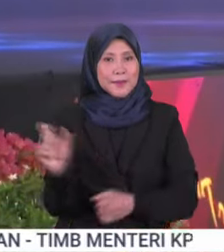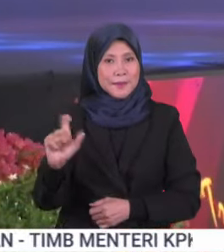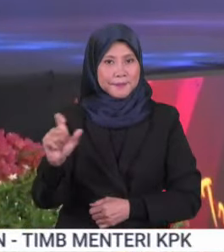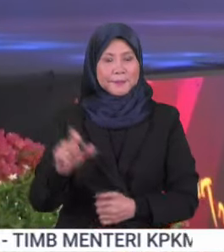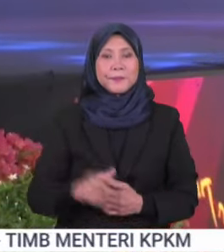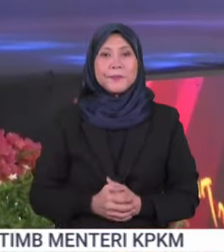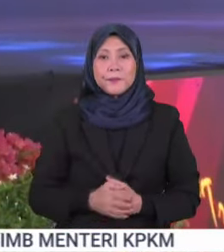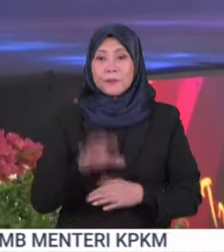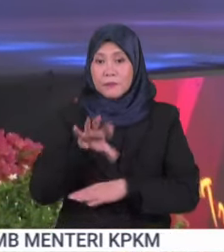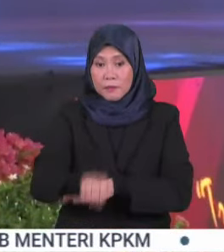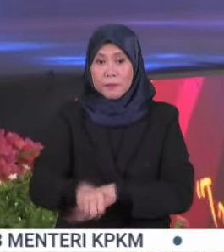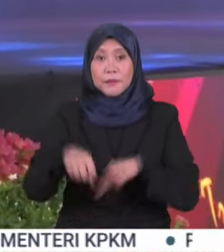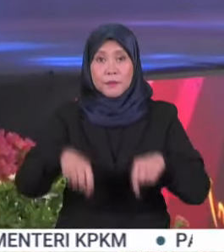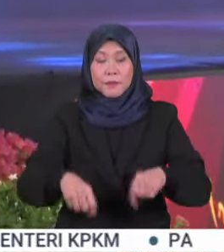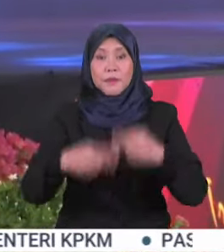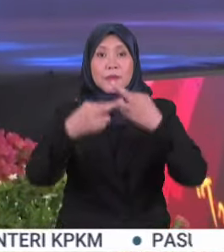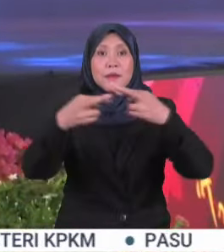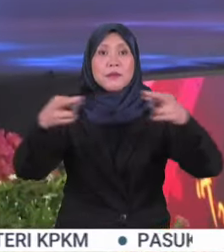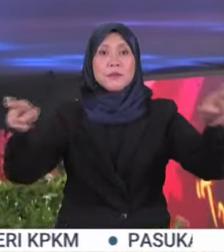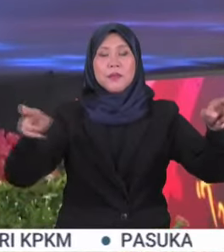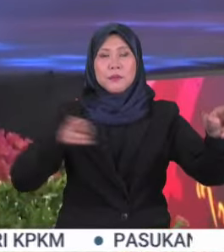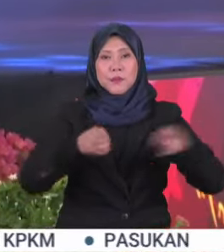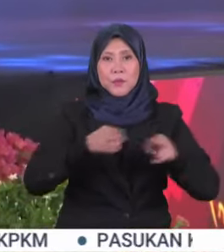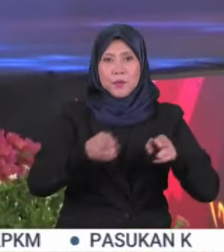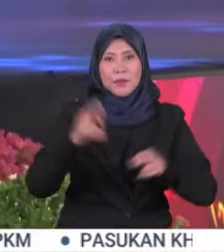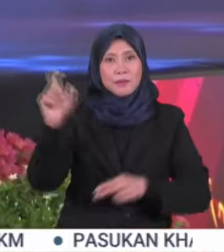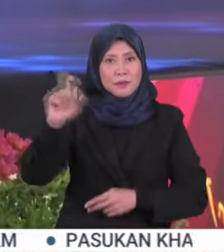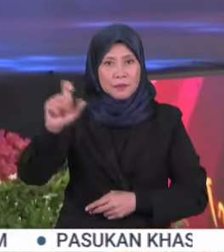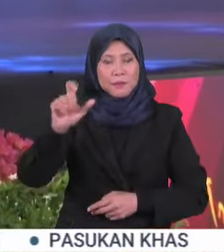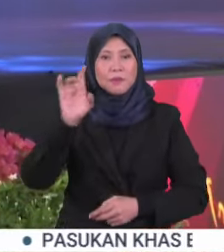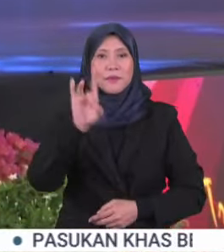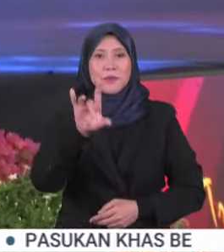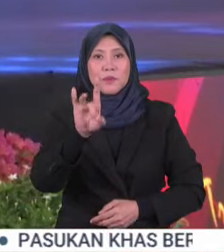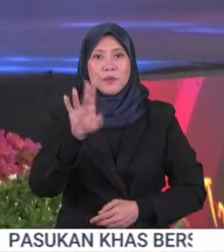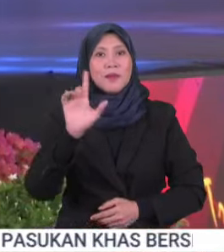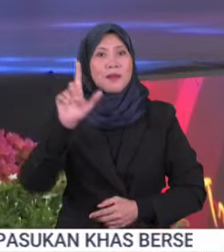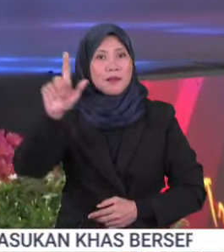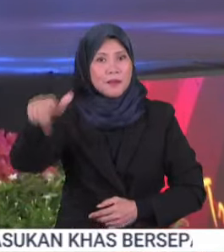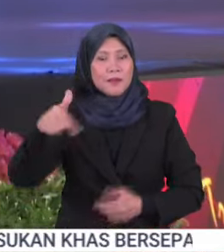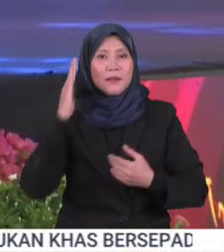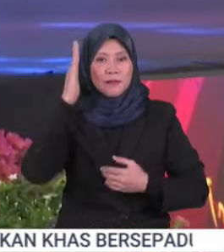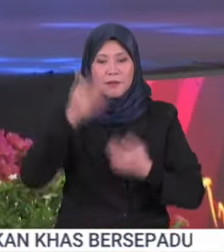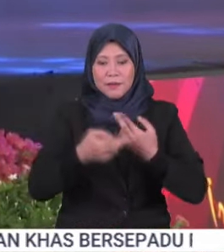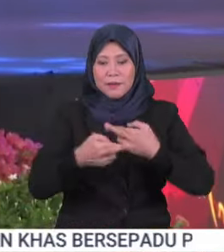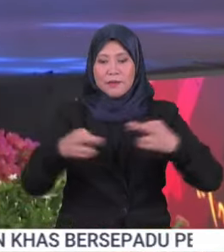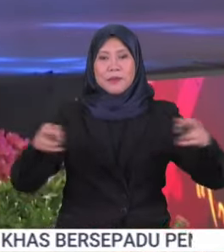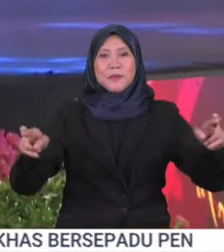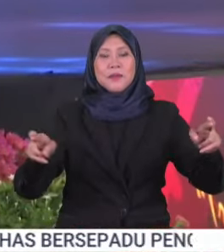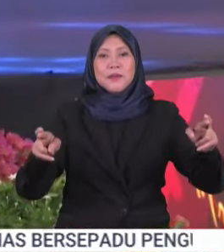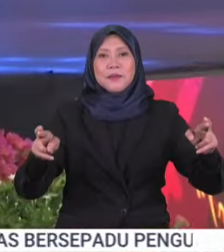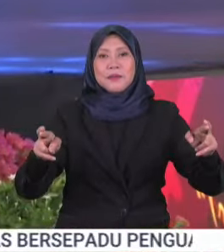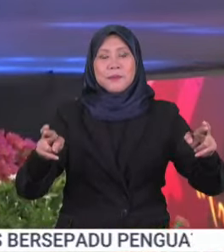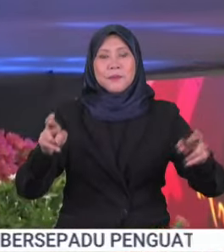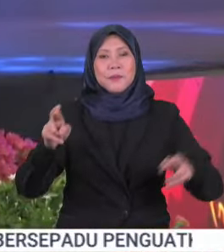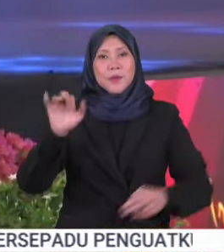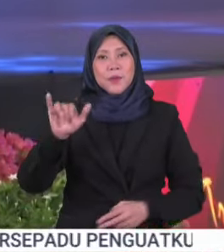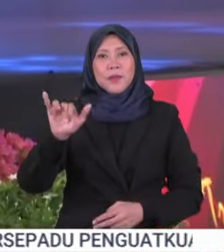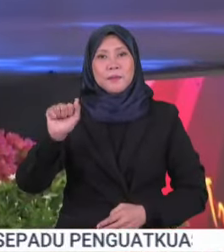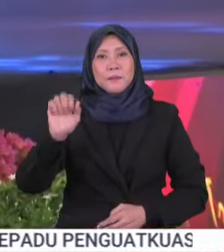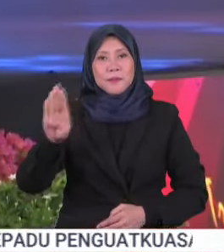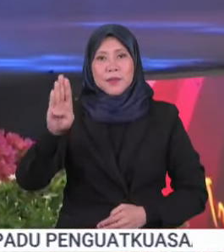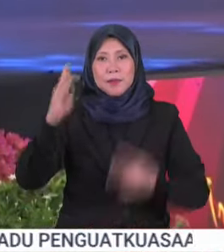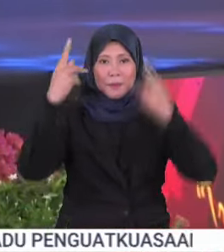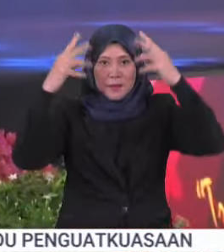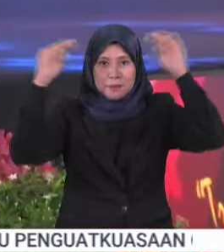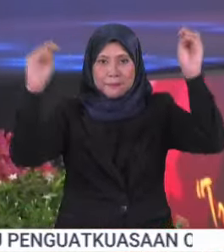Dan untuk malam ini, perasmian konvensyen pengurusan Hal Ehwal Islam insyaAllah sebentar nanti akan disempurnakan oleh Yang Amat Berhormat